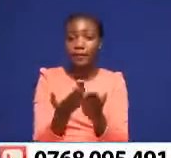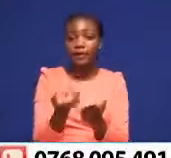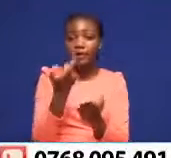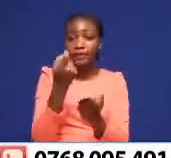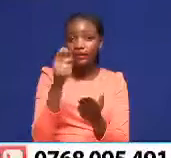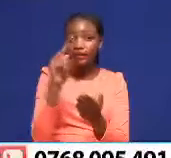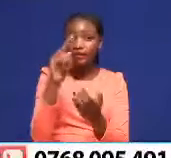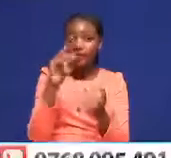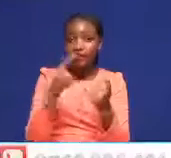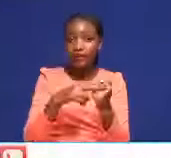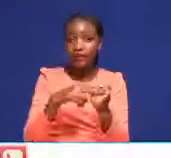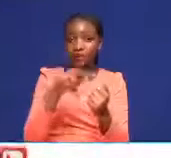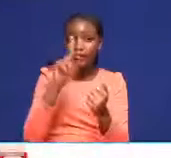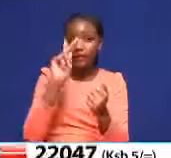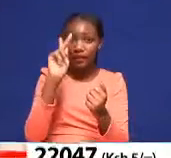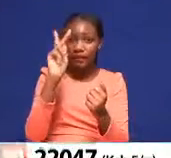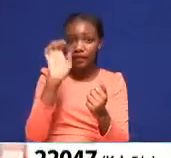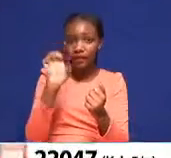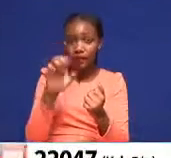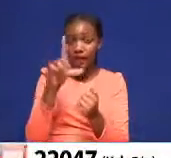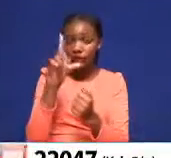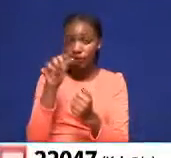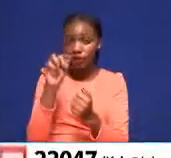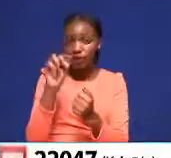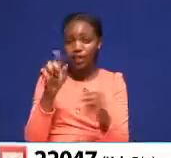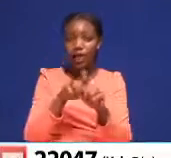ni @tv47ke kwenye Twitter